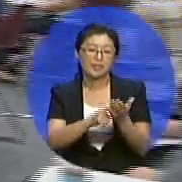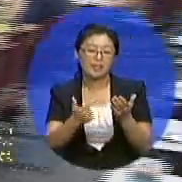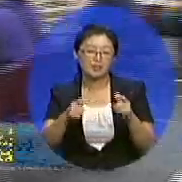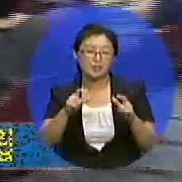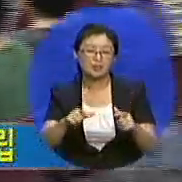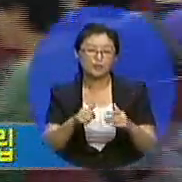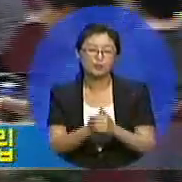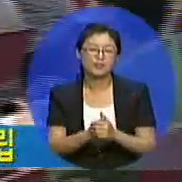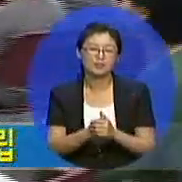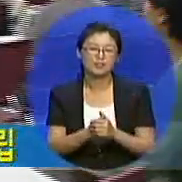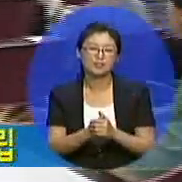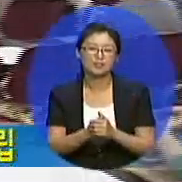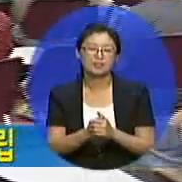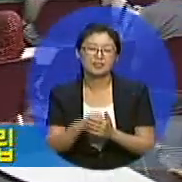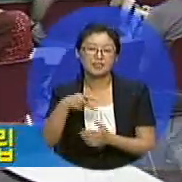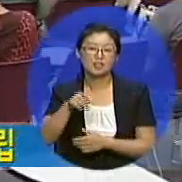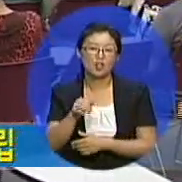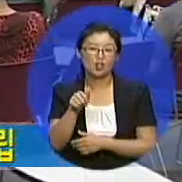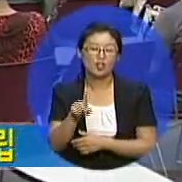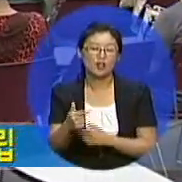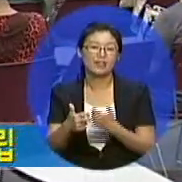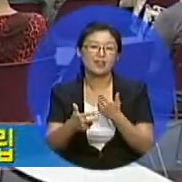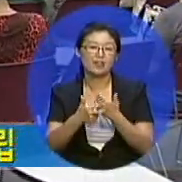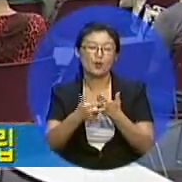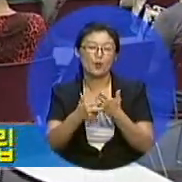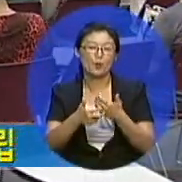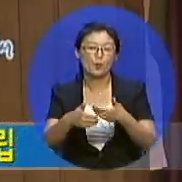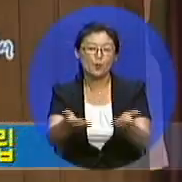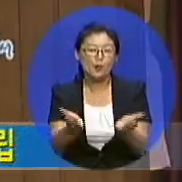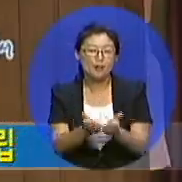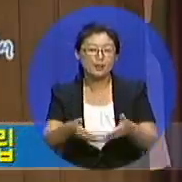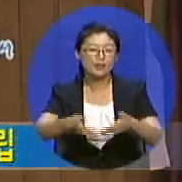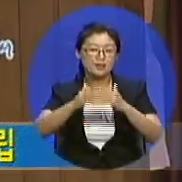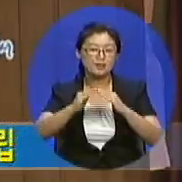강서구에서는 성현의료생활협동조합이 창립총회를 개최했습니다.